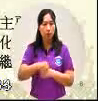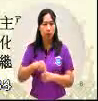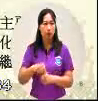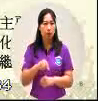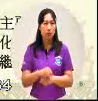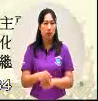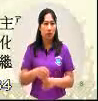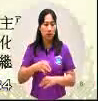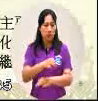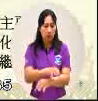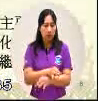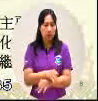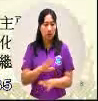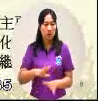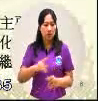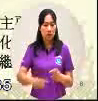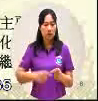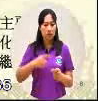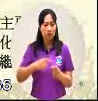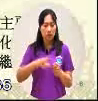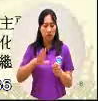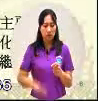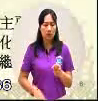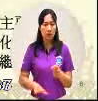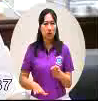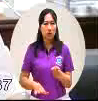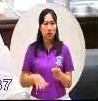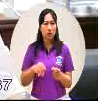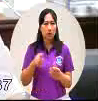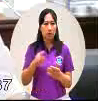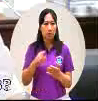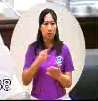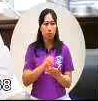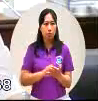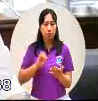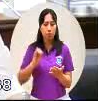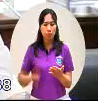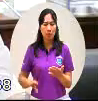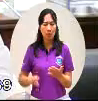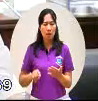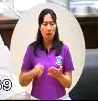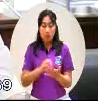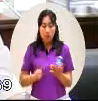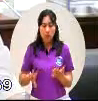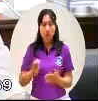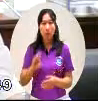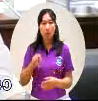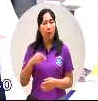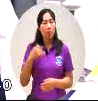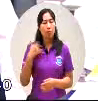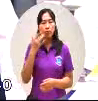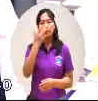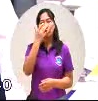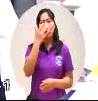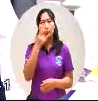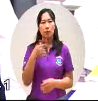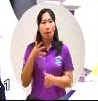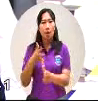底就已经取消了啊，我不知道有没有取消。那么我想问一下主